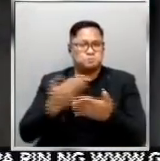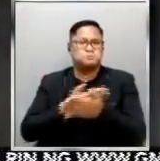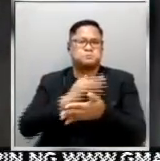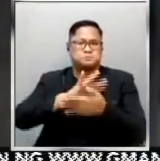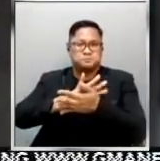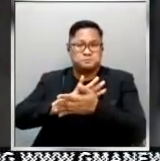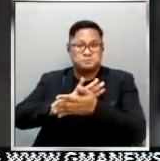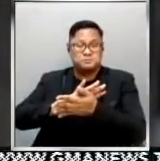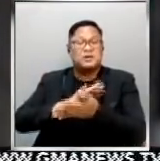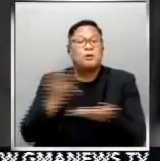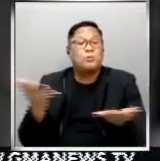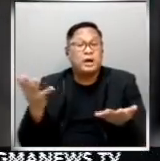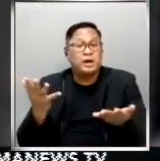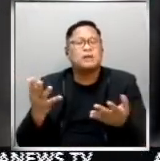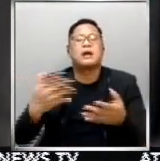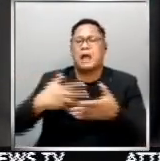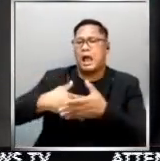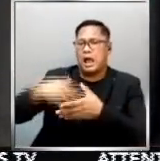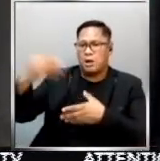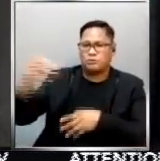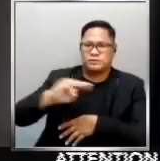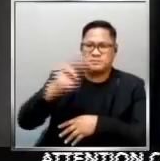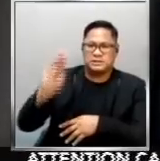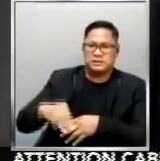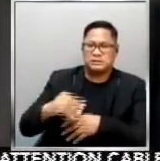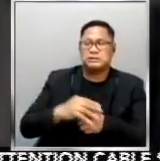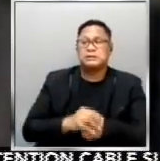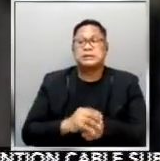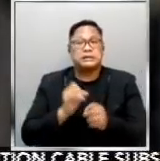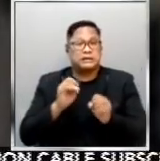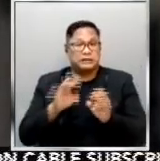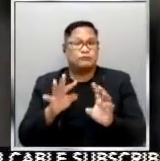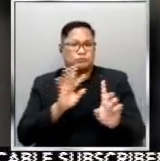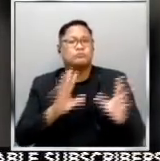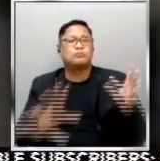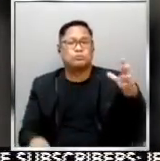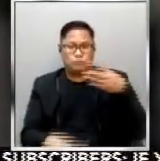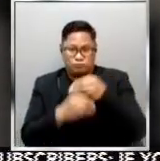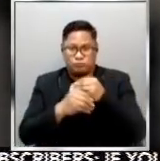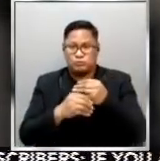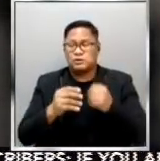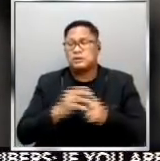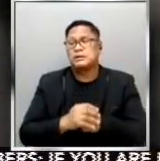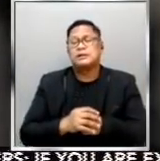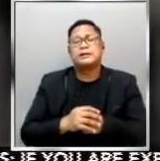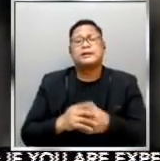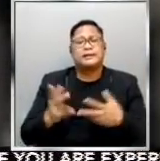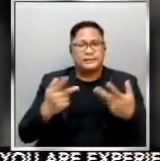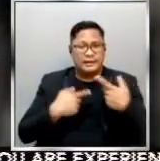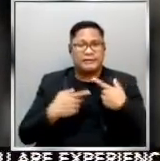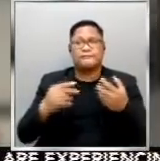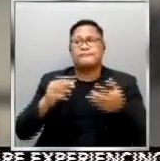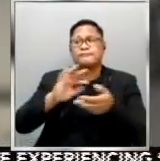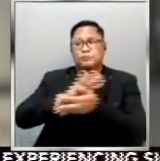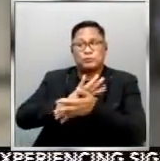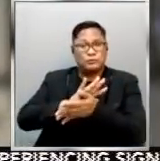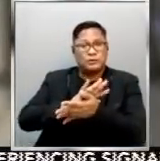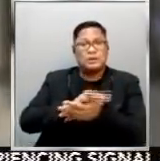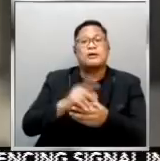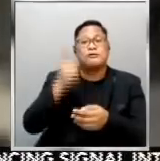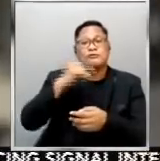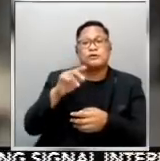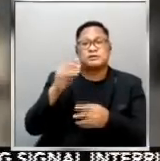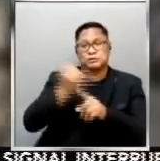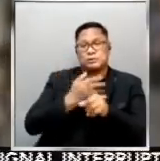mula sa labas ng NCR. At kung susumahin sa mahigit kalahating milyong COVID cases as of January 18, mahigit